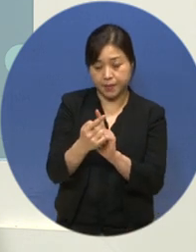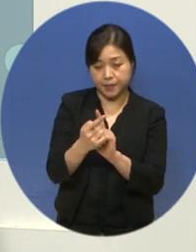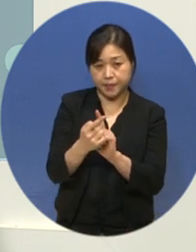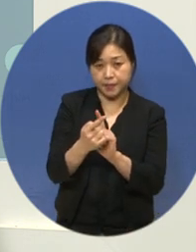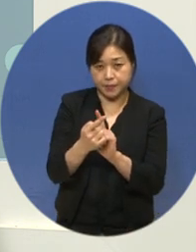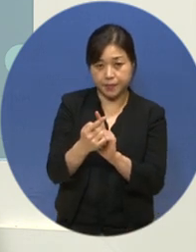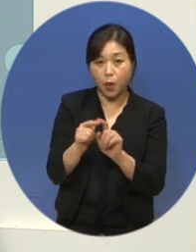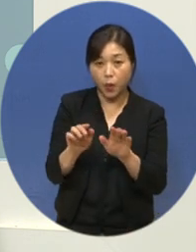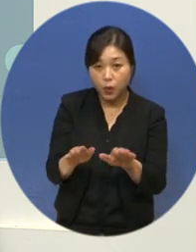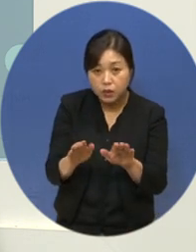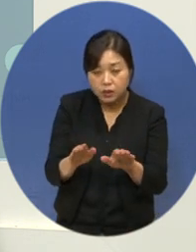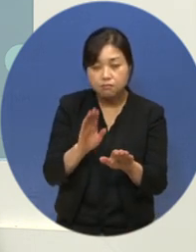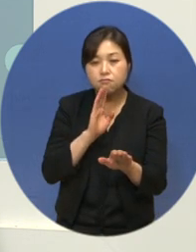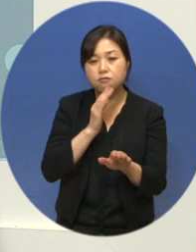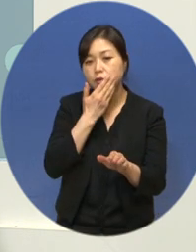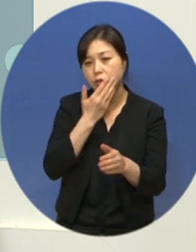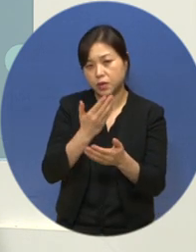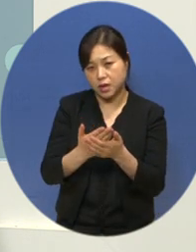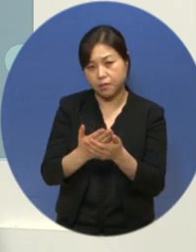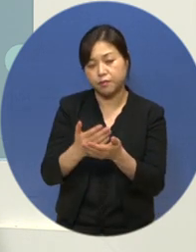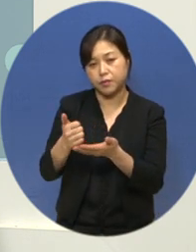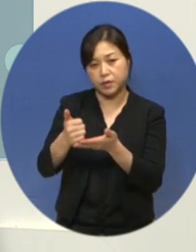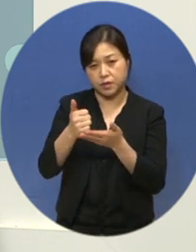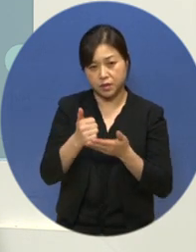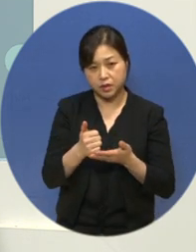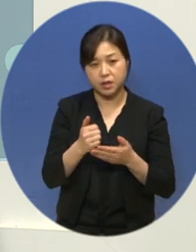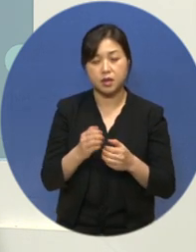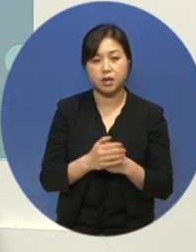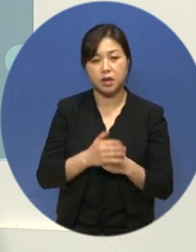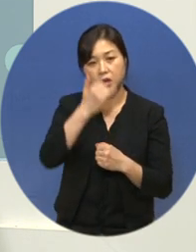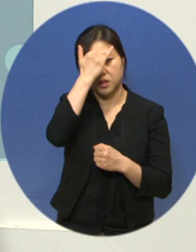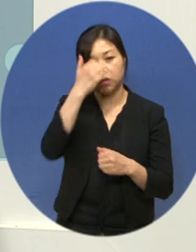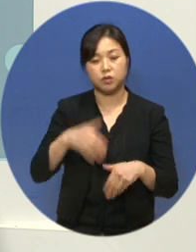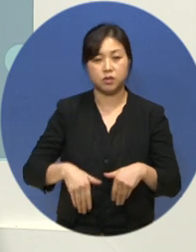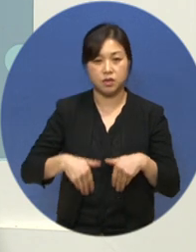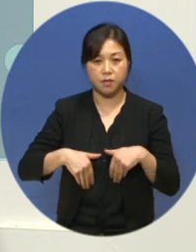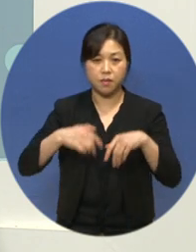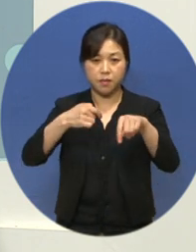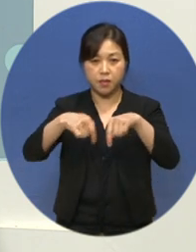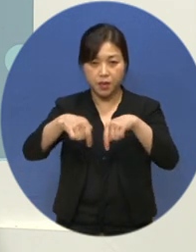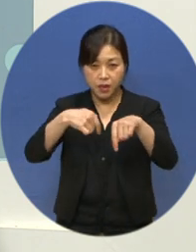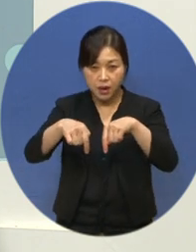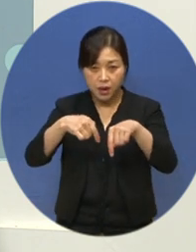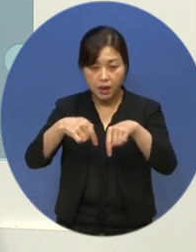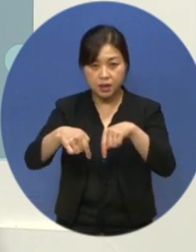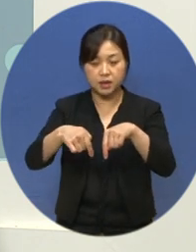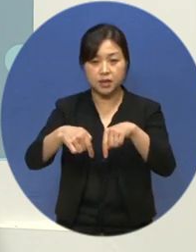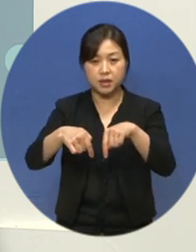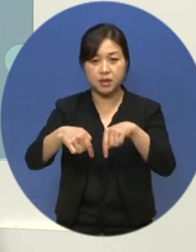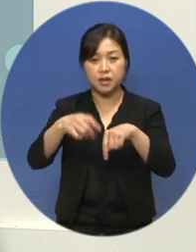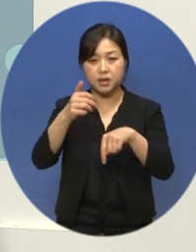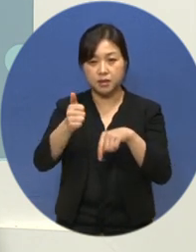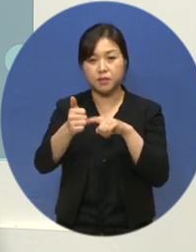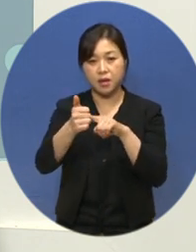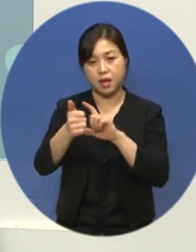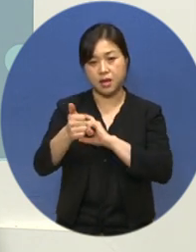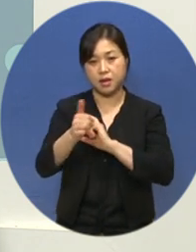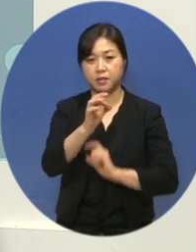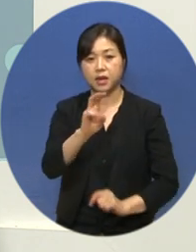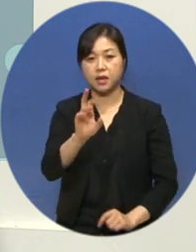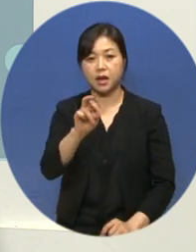모셨습니다 충청남도 도정을 이끌고 계시는 양승조 지사님 을 이 자리에